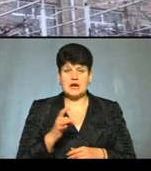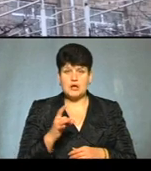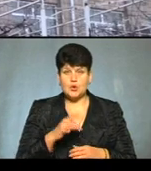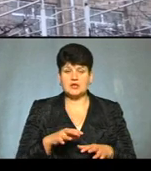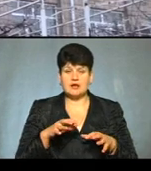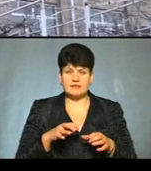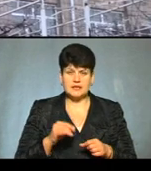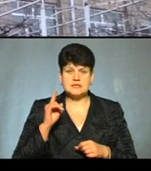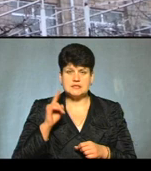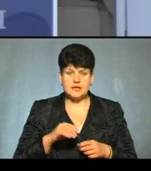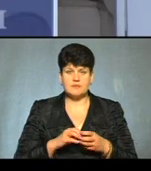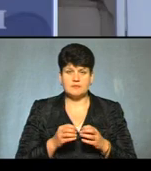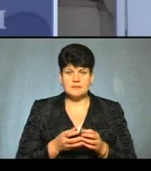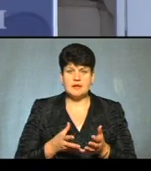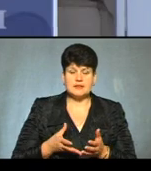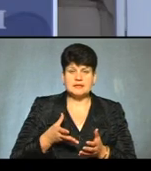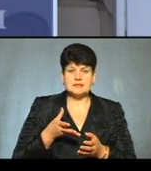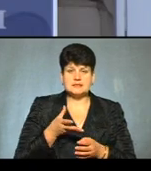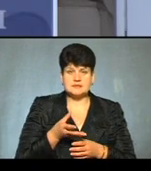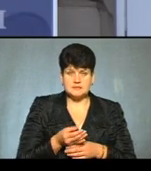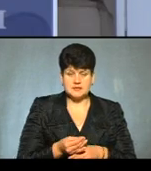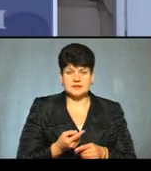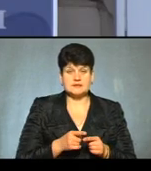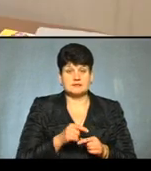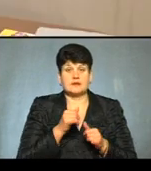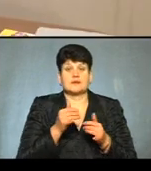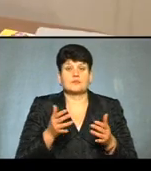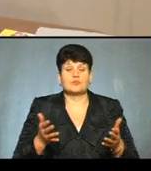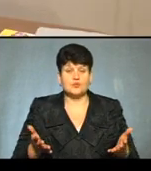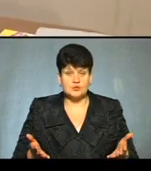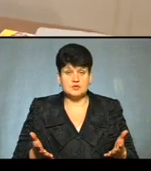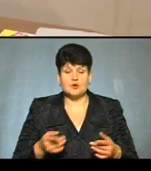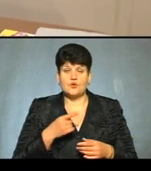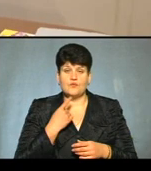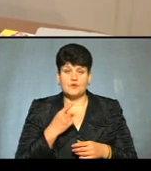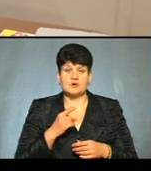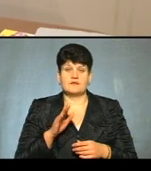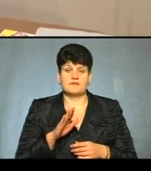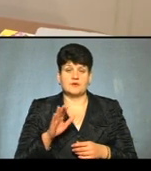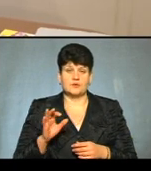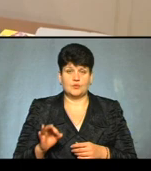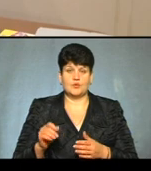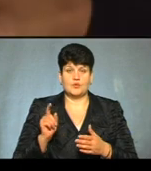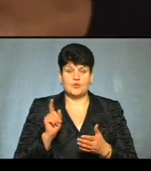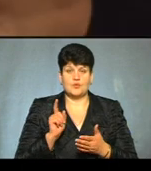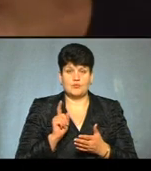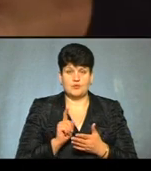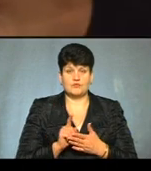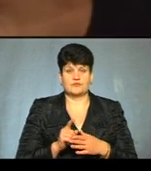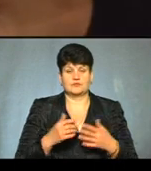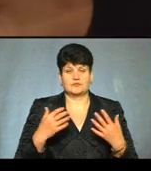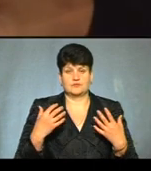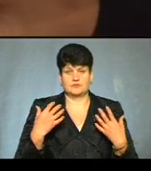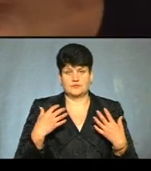Районна влада про проблему знає, втім оплатити усунення недоліків пожежної безпеки не може. За словами Ігоря Ільченка, виконуючого обов'язки очільника